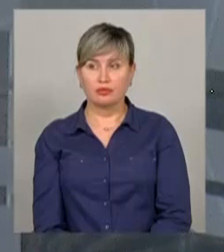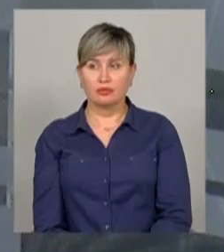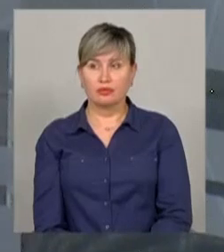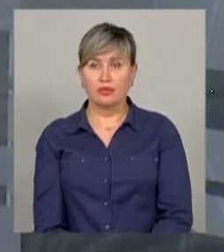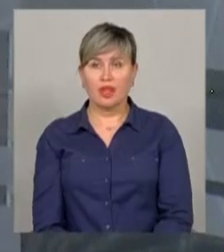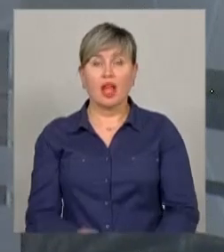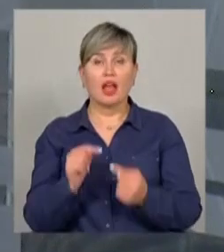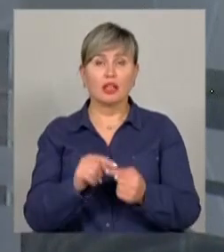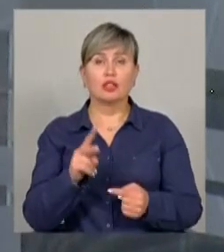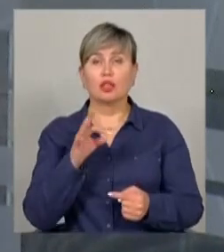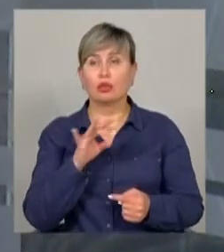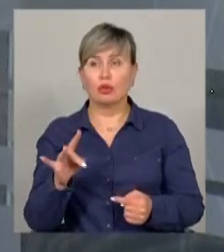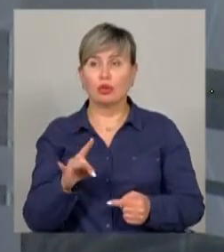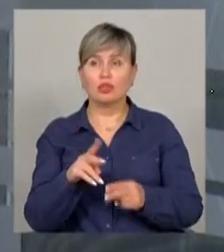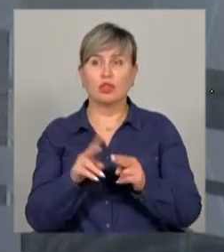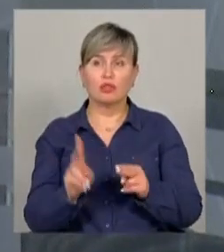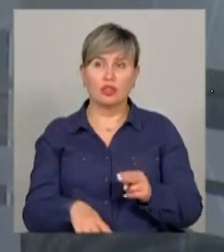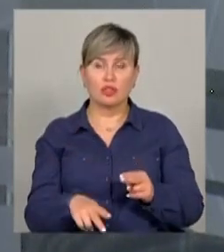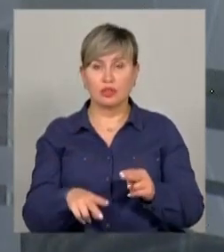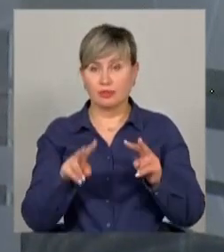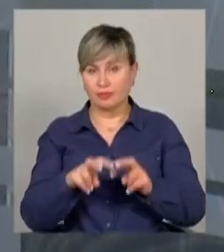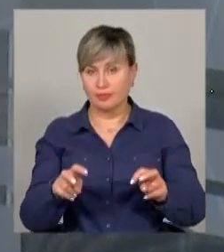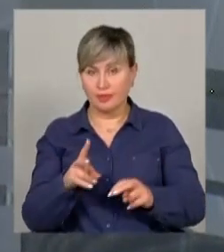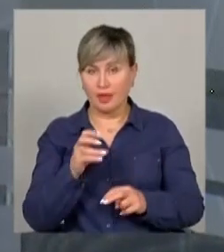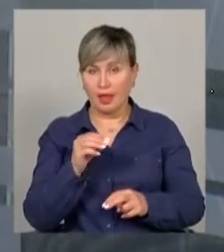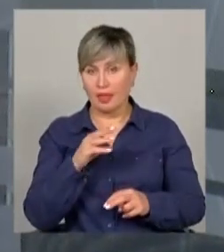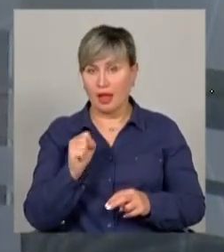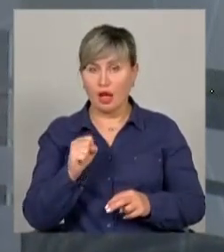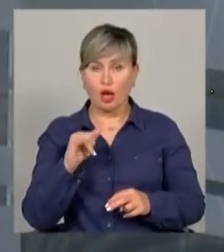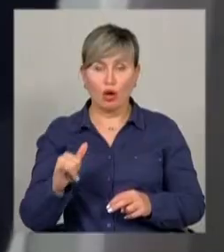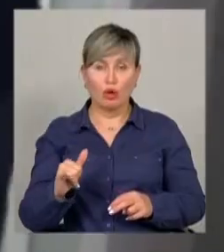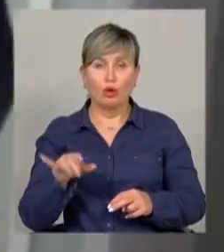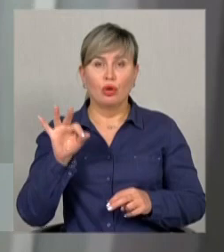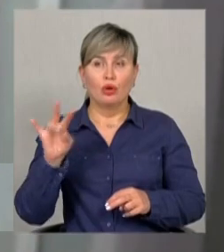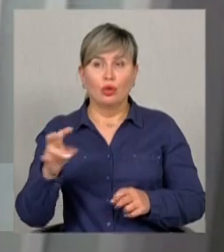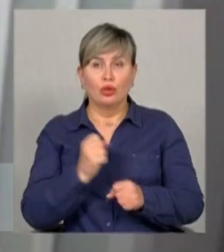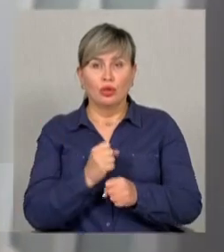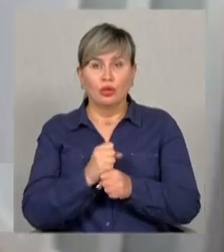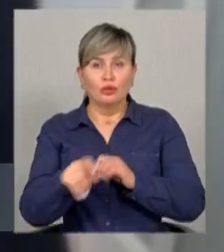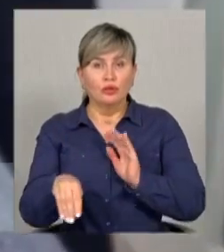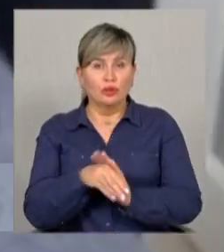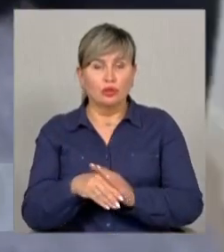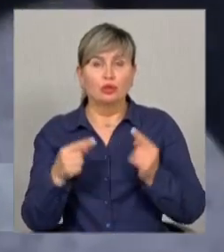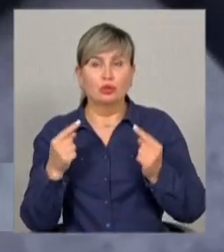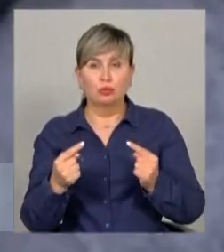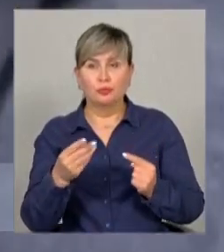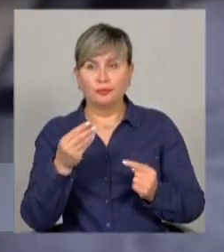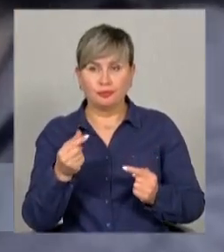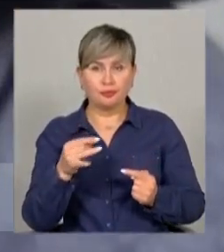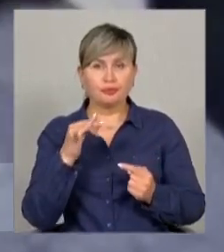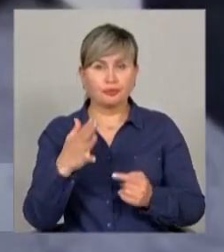Антикор завершил расследование в отношении экс-акима Кентау. Он обвиняется в подстрекательстве к даче взятки в особо крупном размере